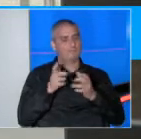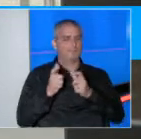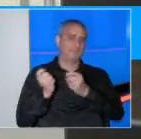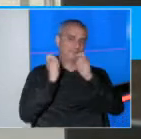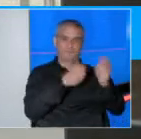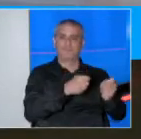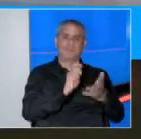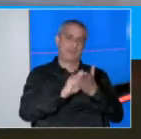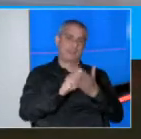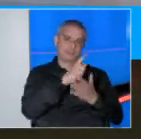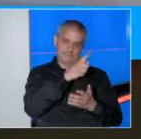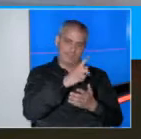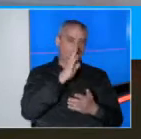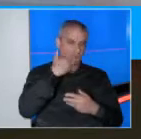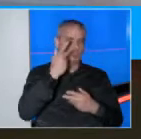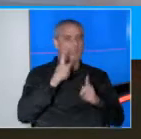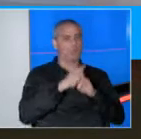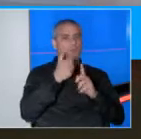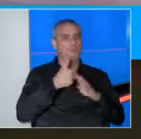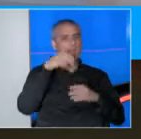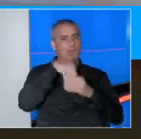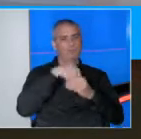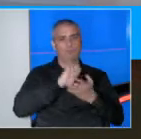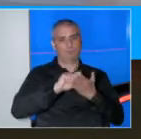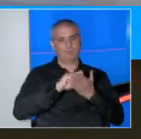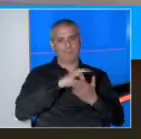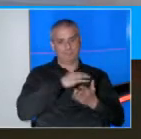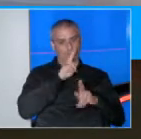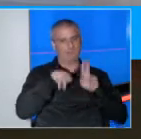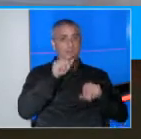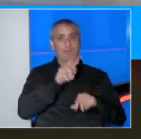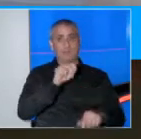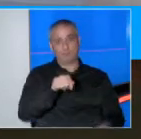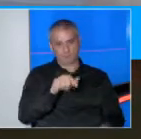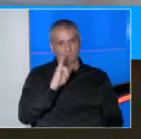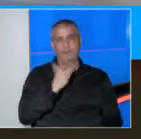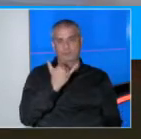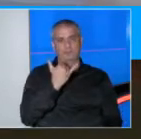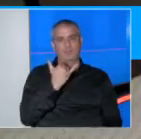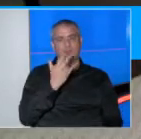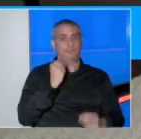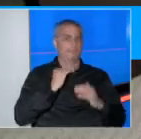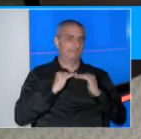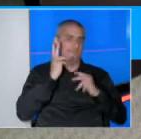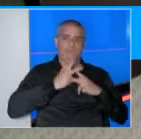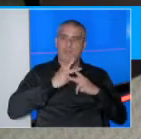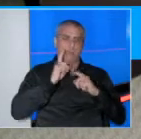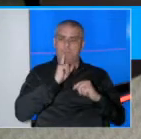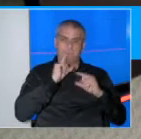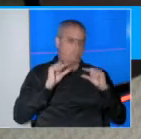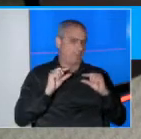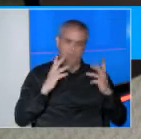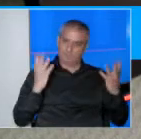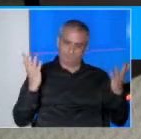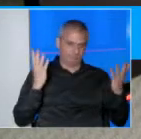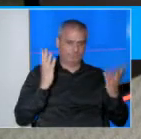מקל למשרד, כלומר שתהיה איזה מנהלת בתוך המשרד שתעסוק בזה. בהחלט כפי התחלואה הנמוכים, ביטול